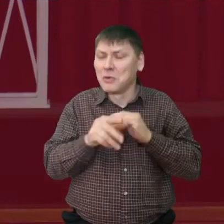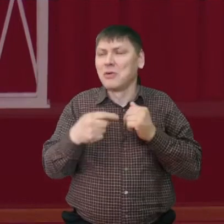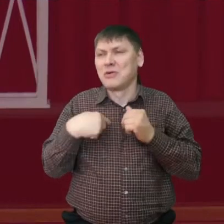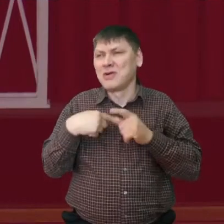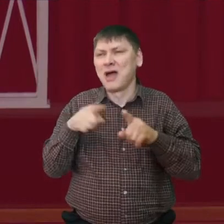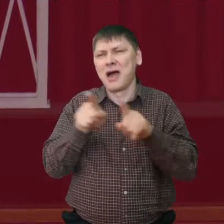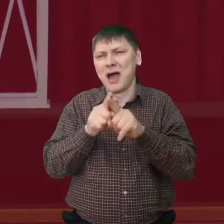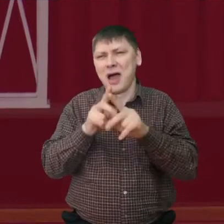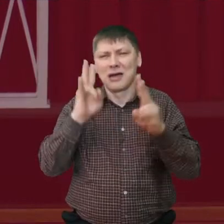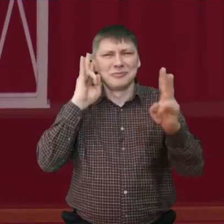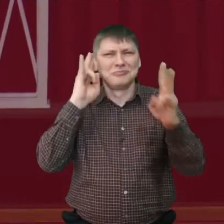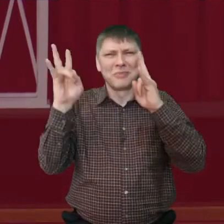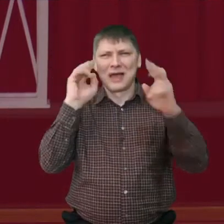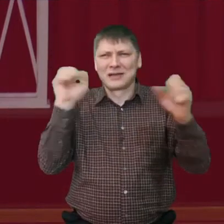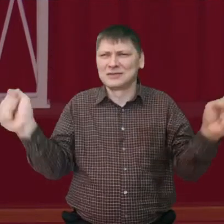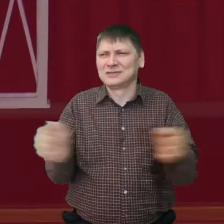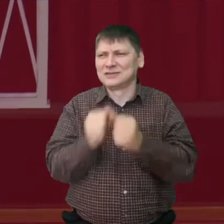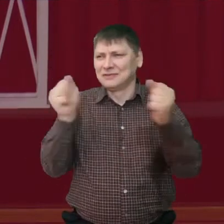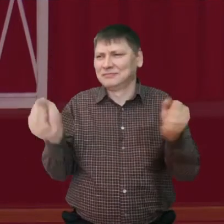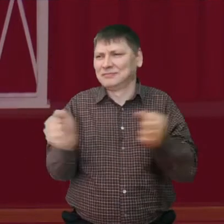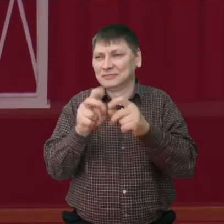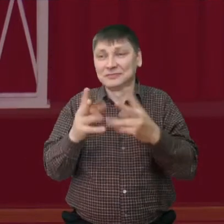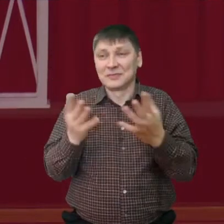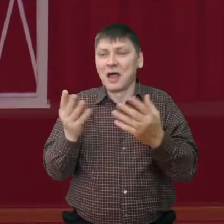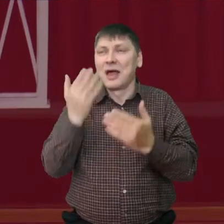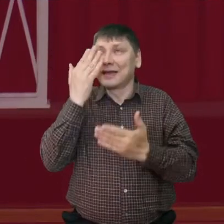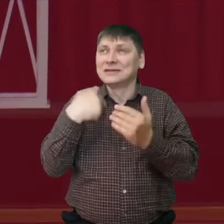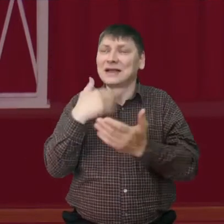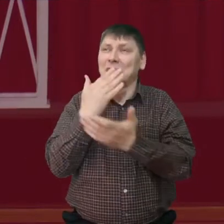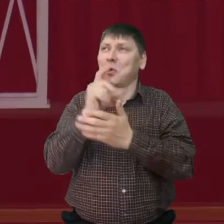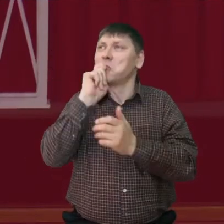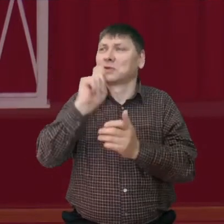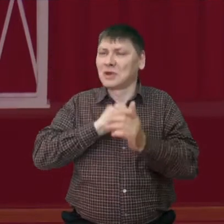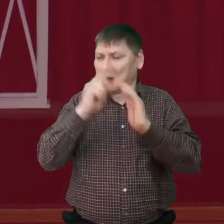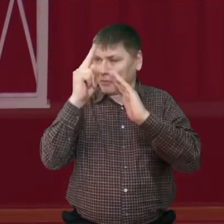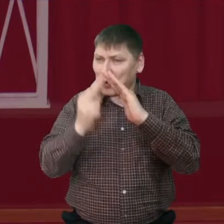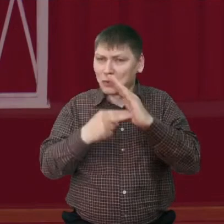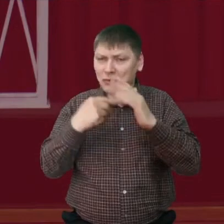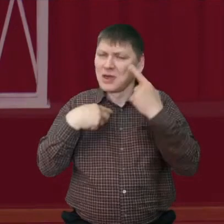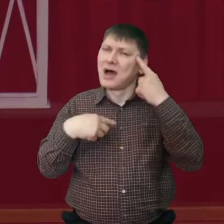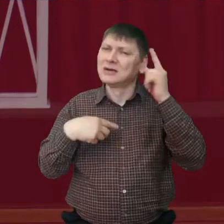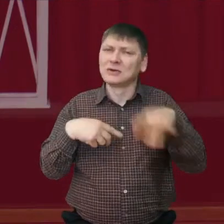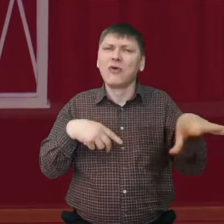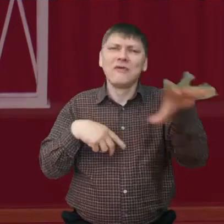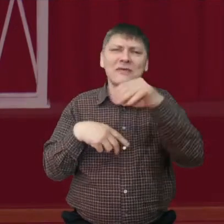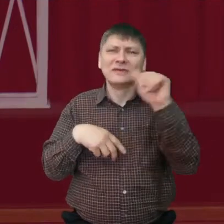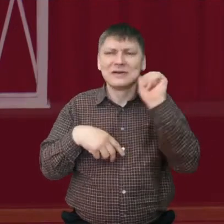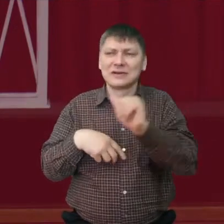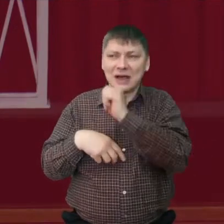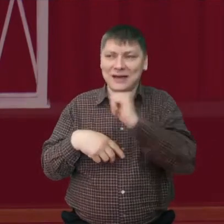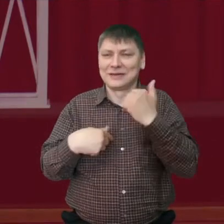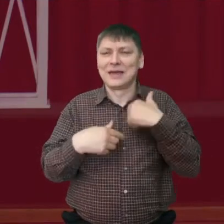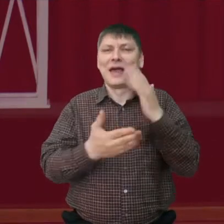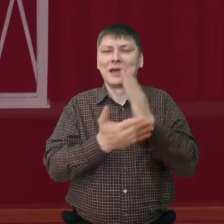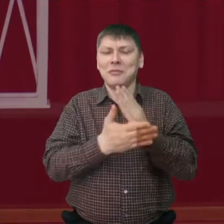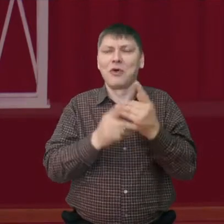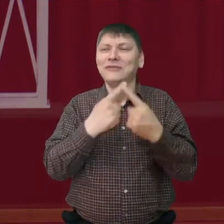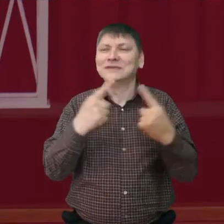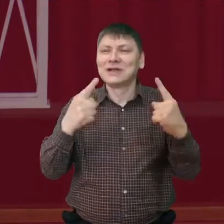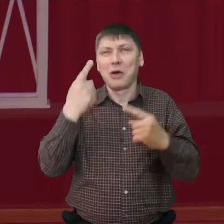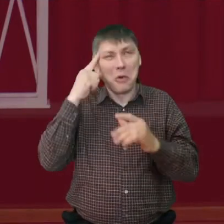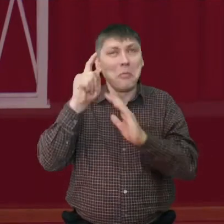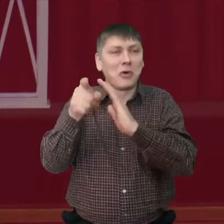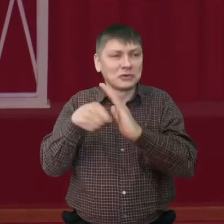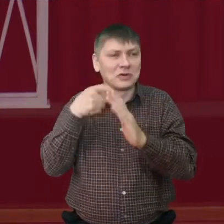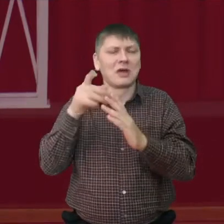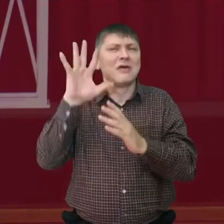звенящая или кимвал звучащий. Если имею дар пророчества и знаю все тайны, и имею всякое познание и